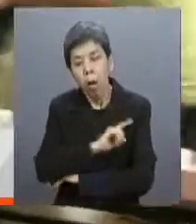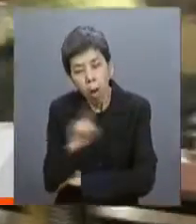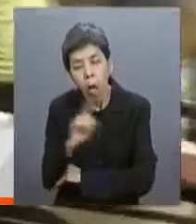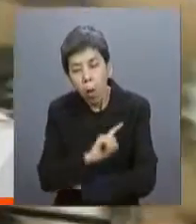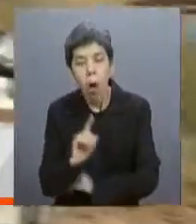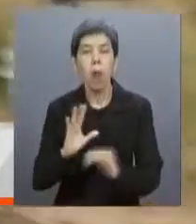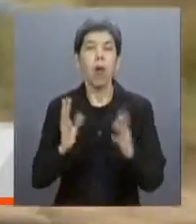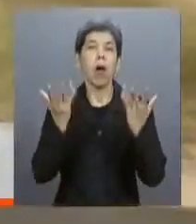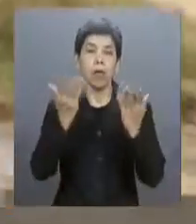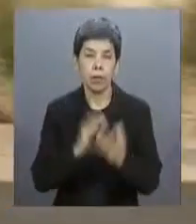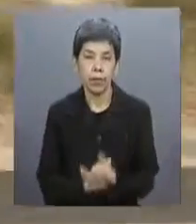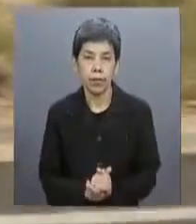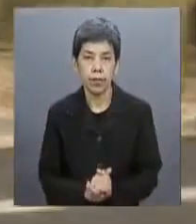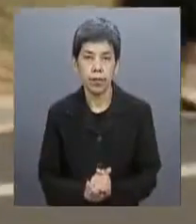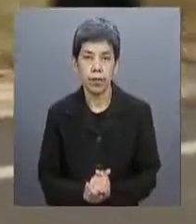ค่ะ